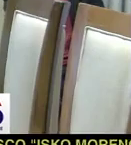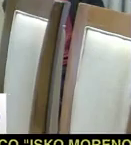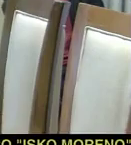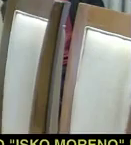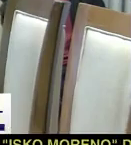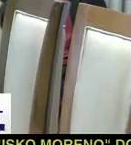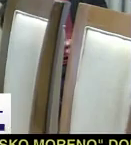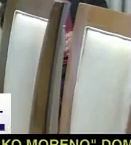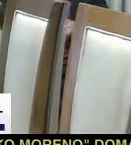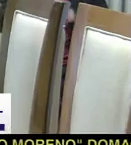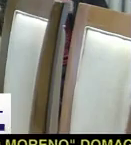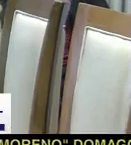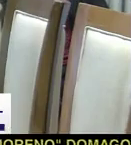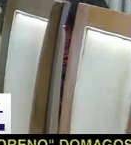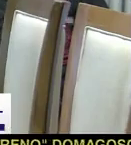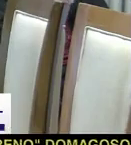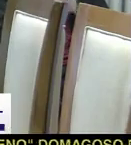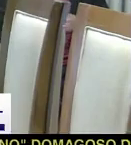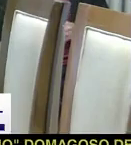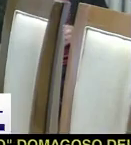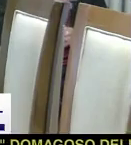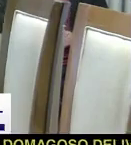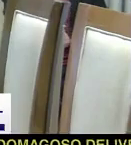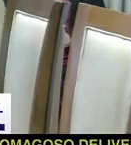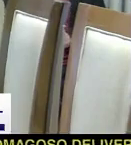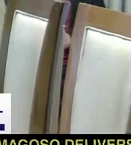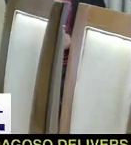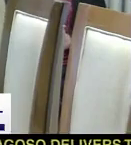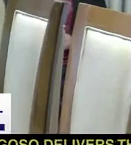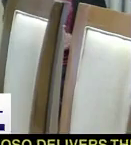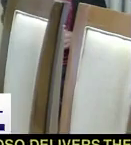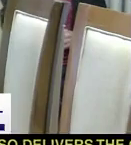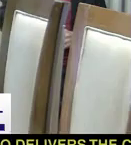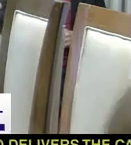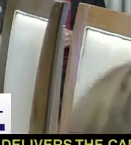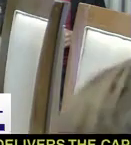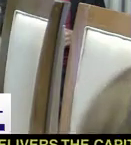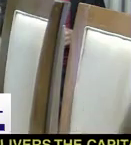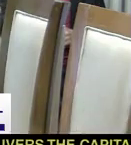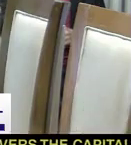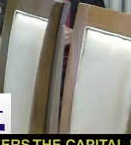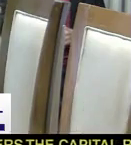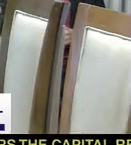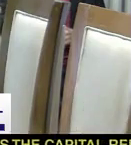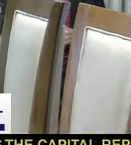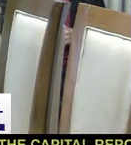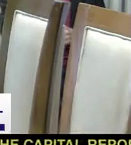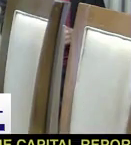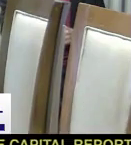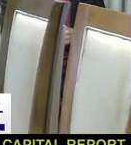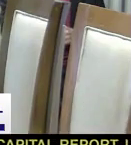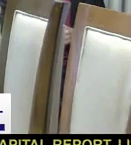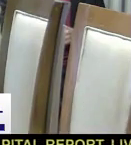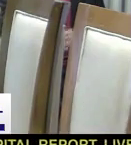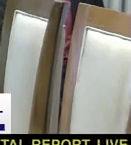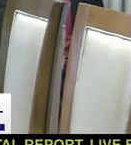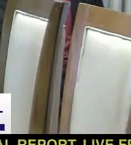by blood. Filipino tayo. Oh, maswerte lang tayo, pinalad tayo,